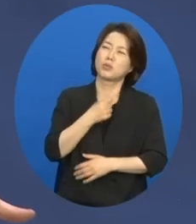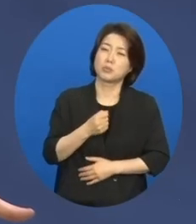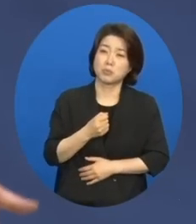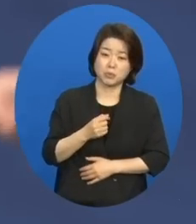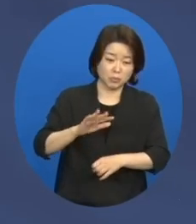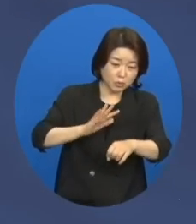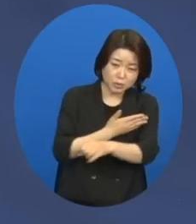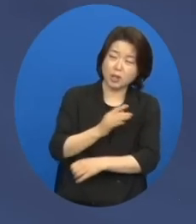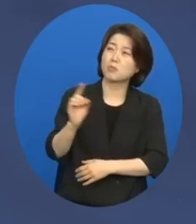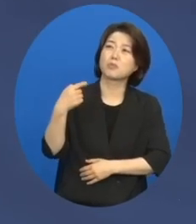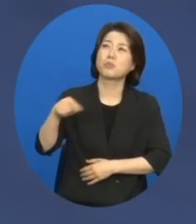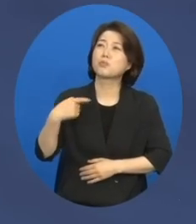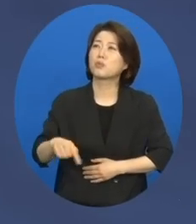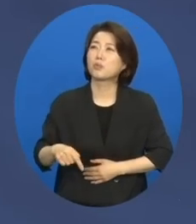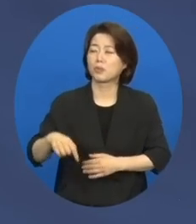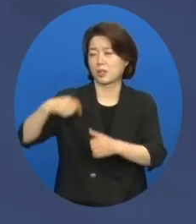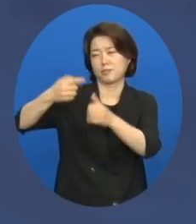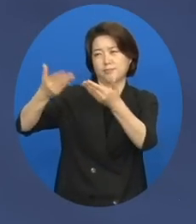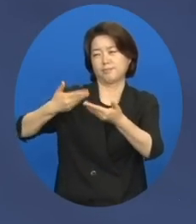거죠? 저희 가르쳐주세요.